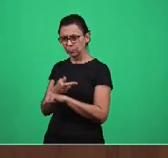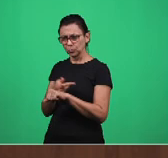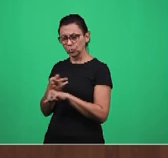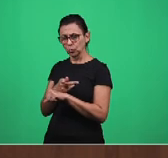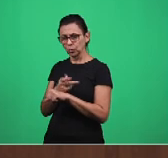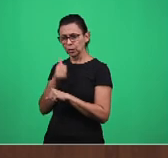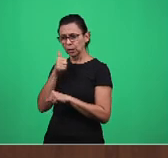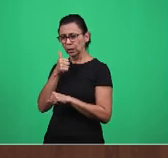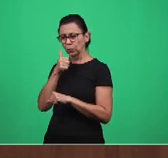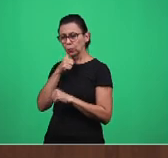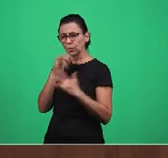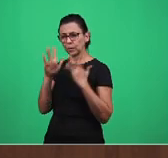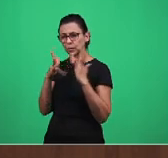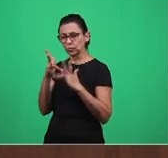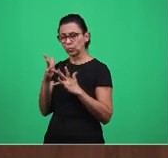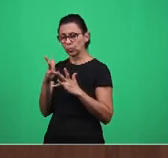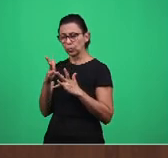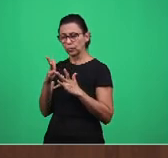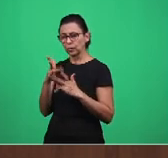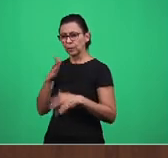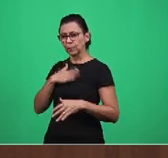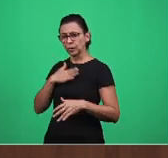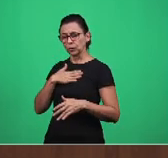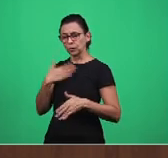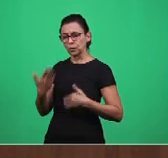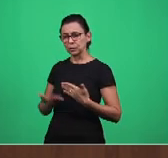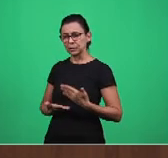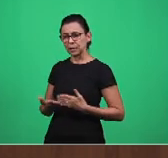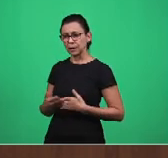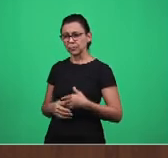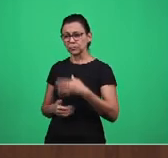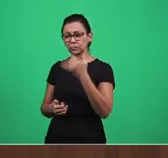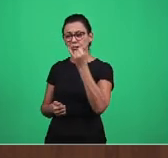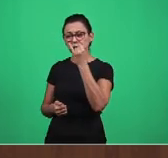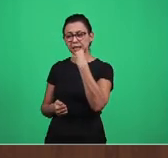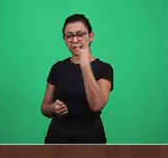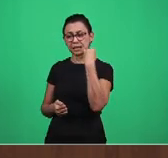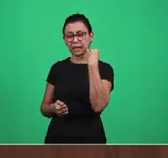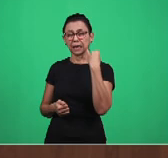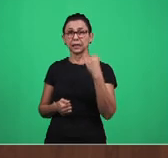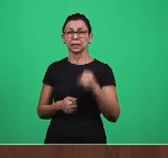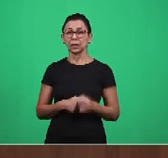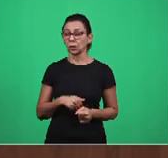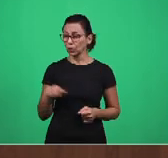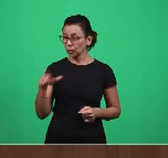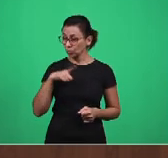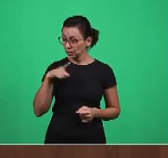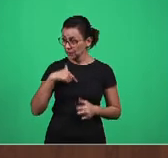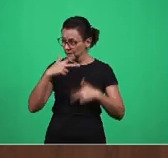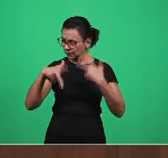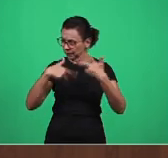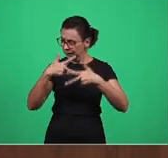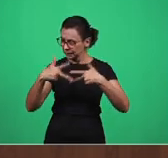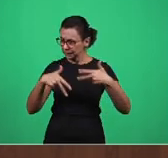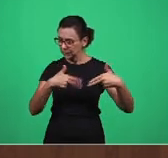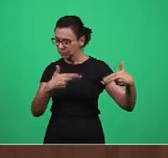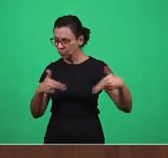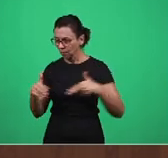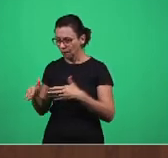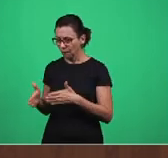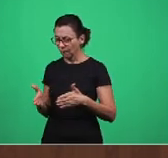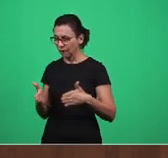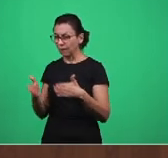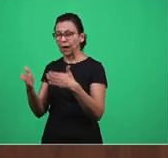Isaac. Il apporte des cadeaux, des bijoux en or, des bijoux en argent, des vases, des